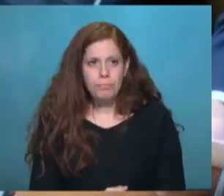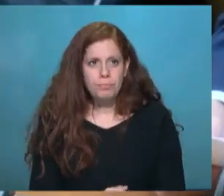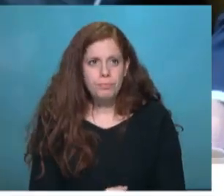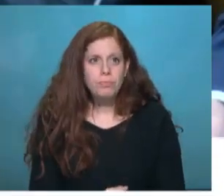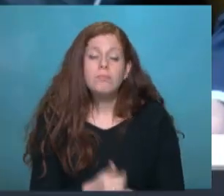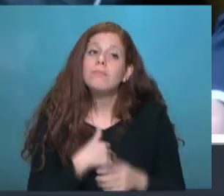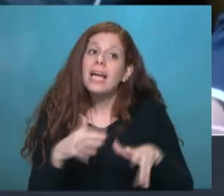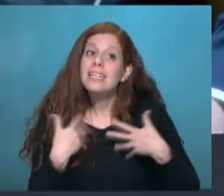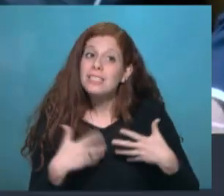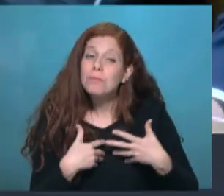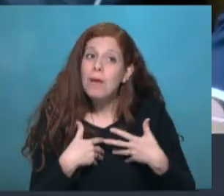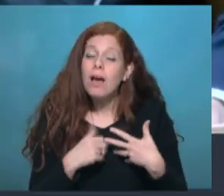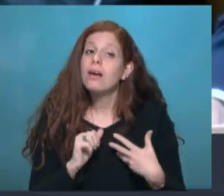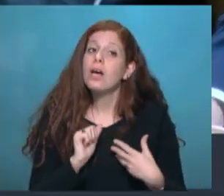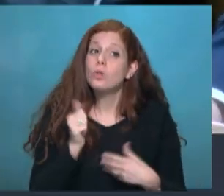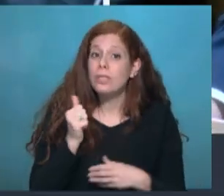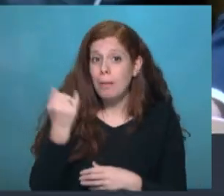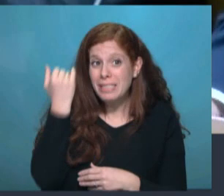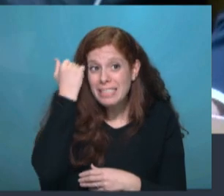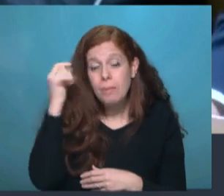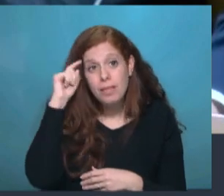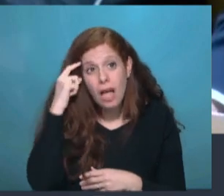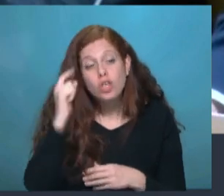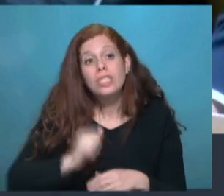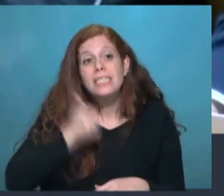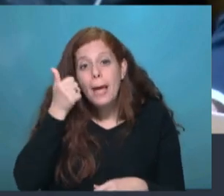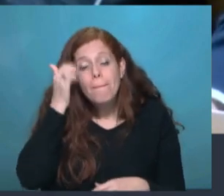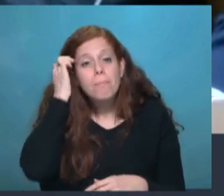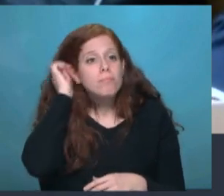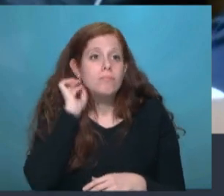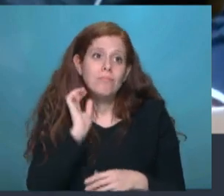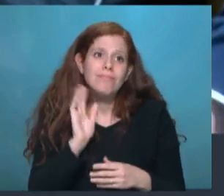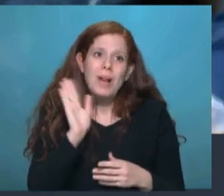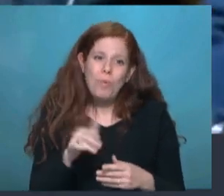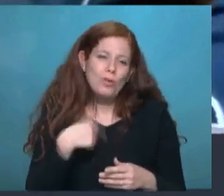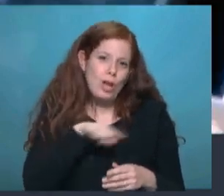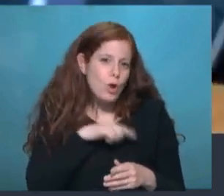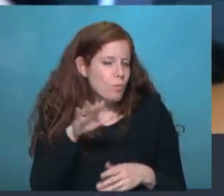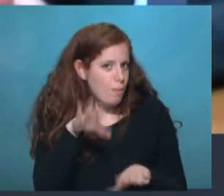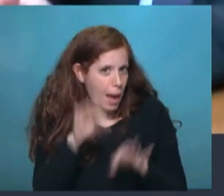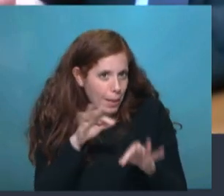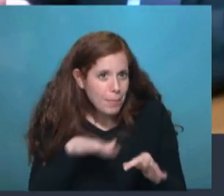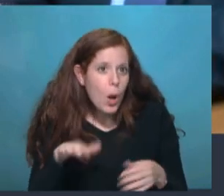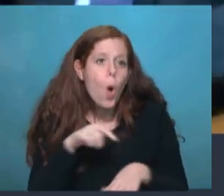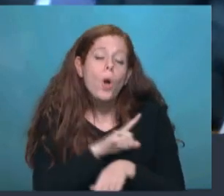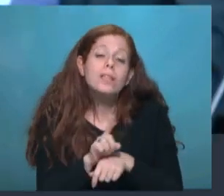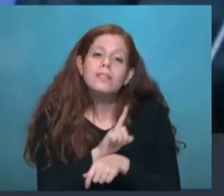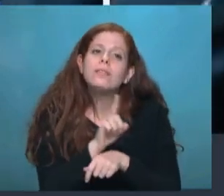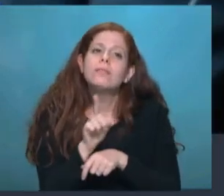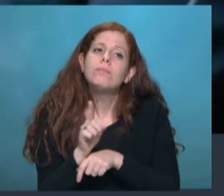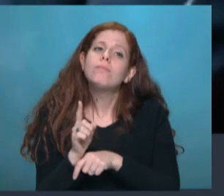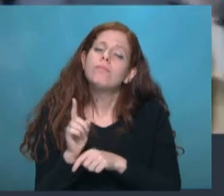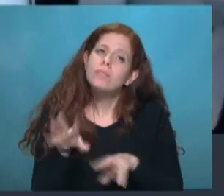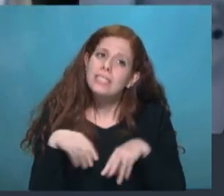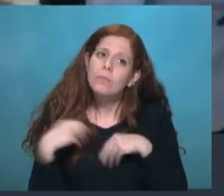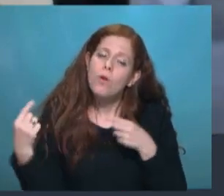אשמח, אדוני המזכיר, אם תדאג ששרים, הרב שאנחנו במערכת בחירות, יועילו לבוא לישיבות